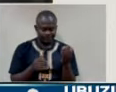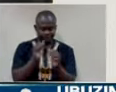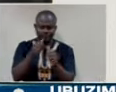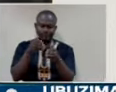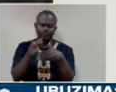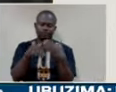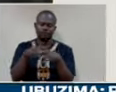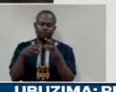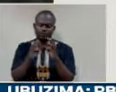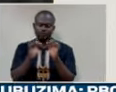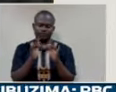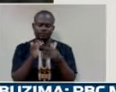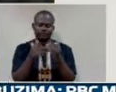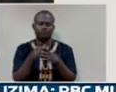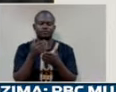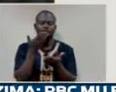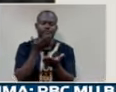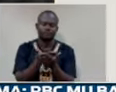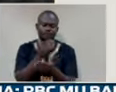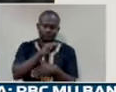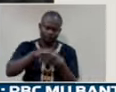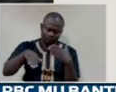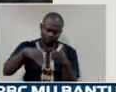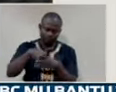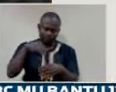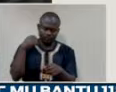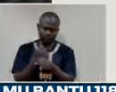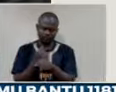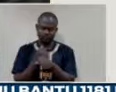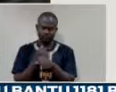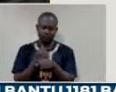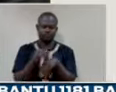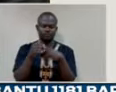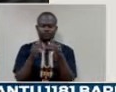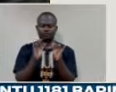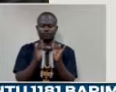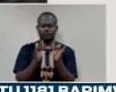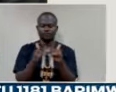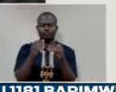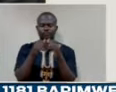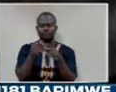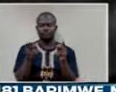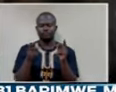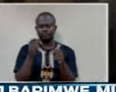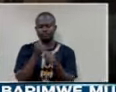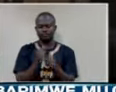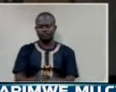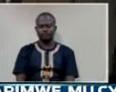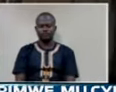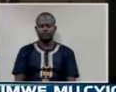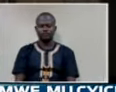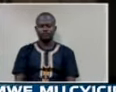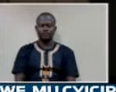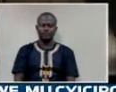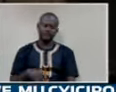bakurikirana mu buryo bwa online icyo byamuzanira cyose abikore twamuhaye internet twamuhaye aho abikorera. Kugeza ubu mu